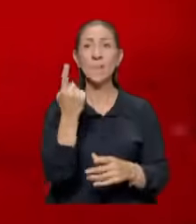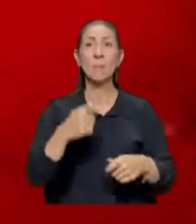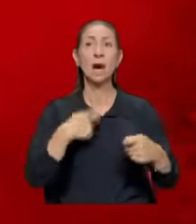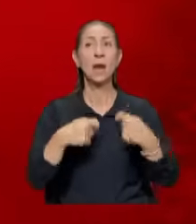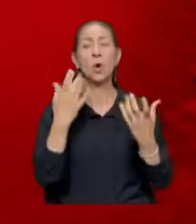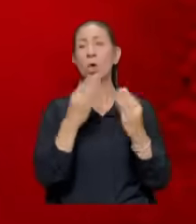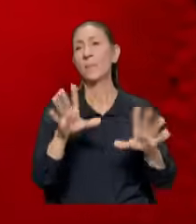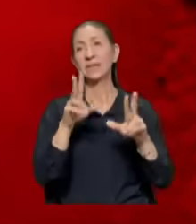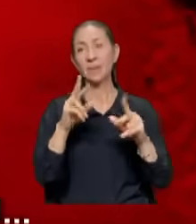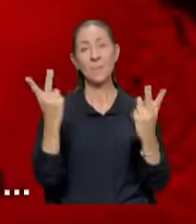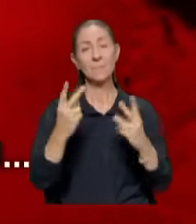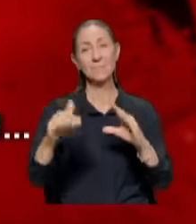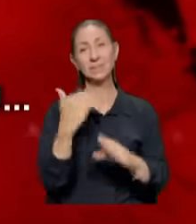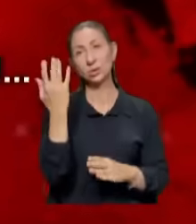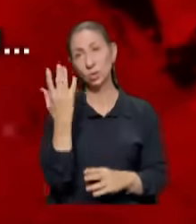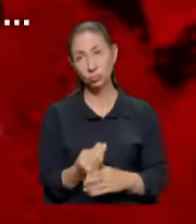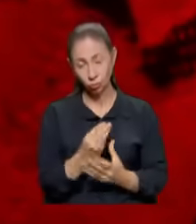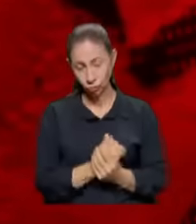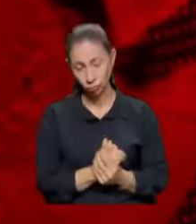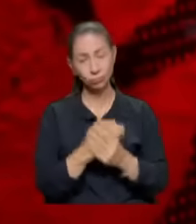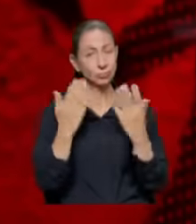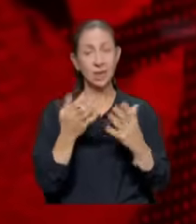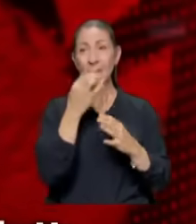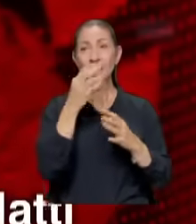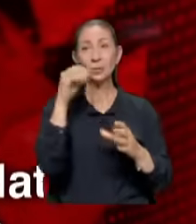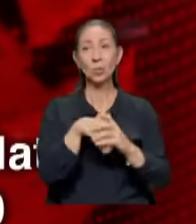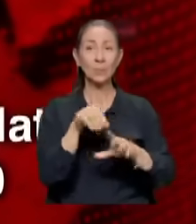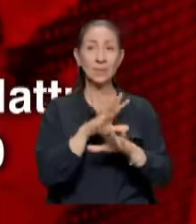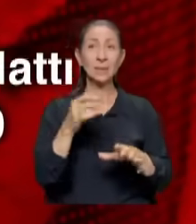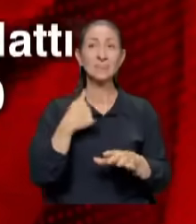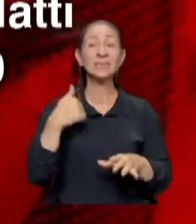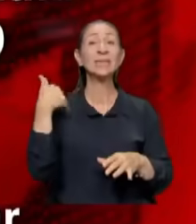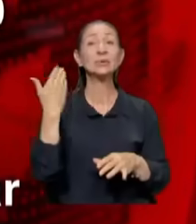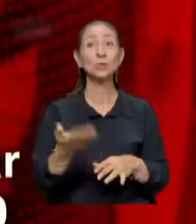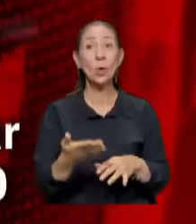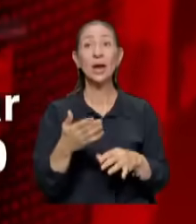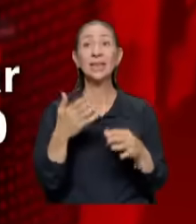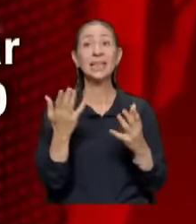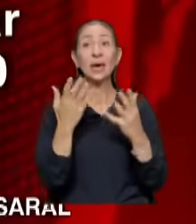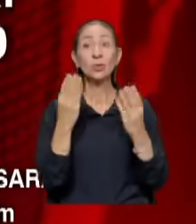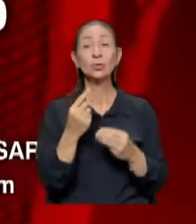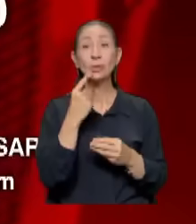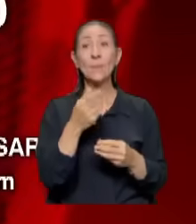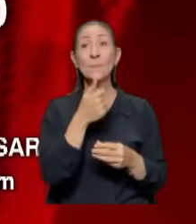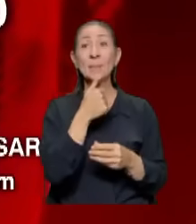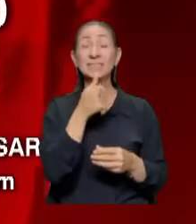bahane olamaz şeklinde mesaj atmış. Efendim bültenin sonuna geldik. Bizden sonra ne olduğunu da